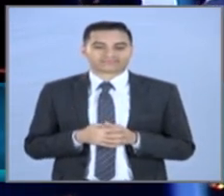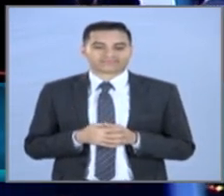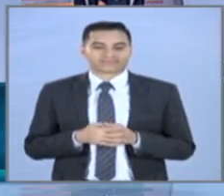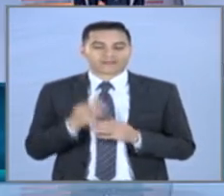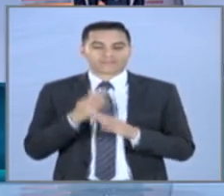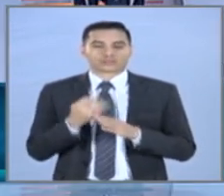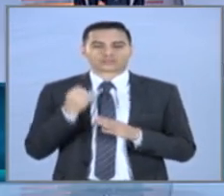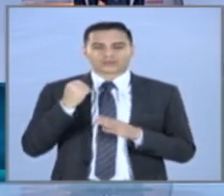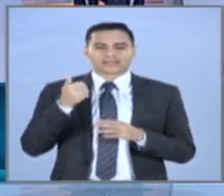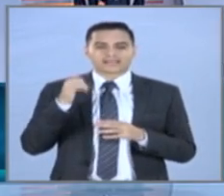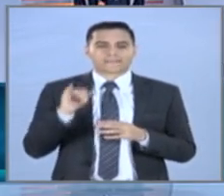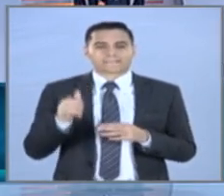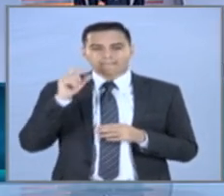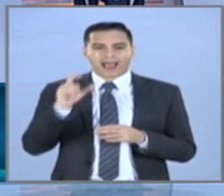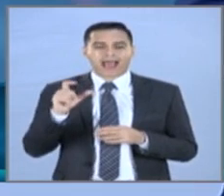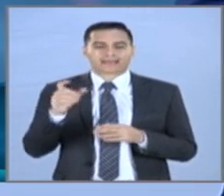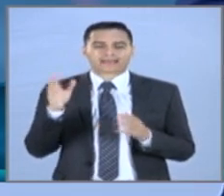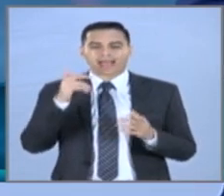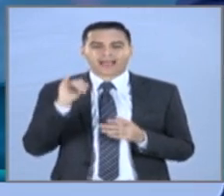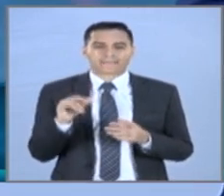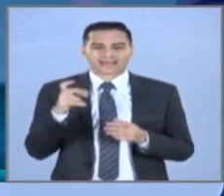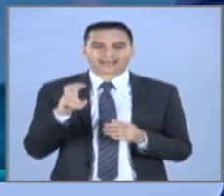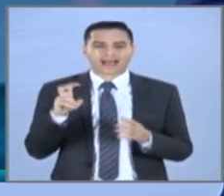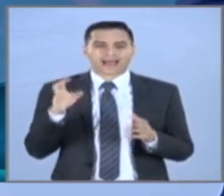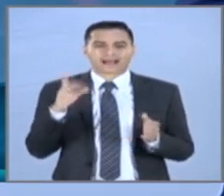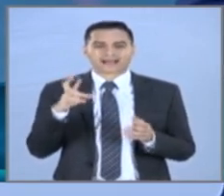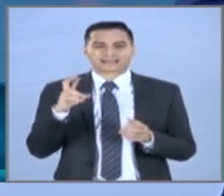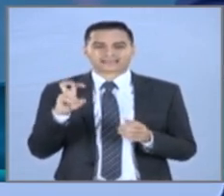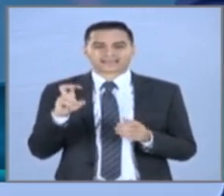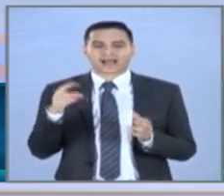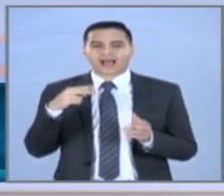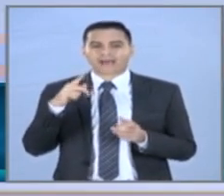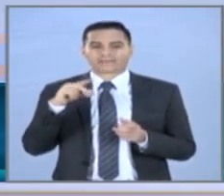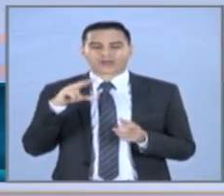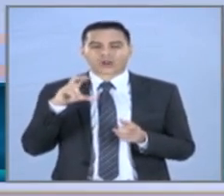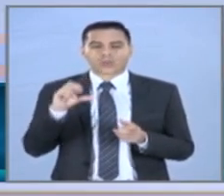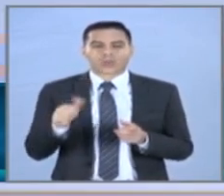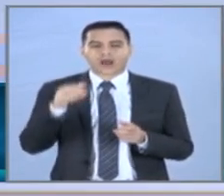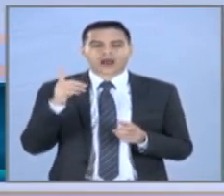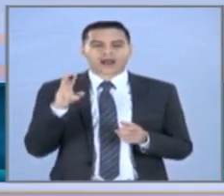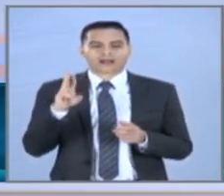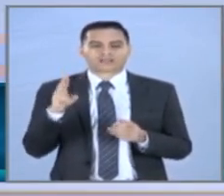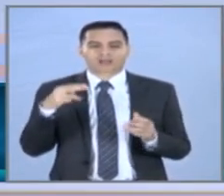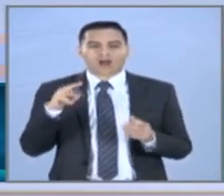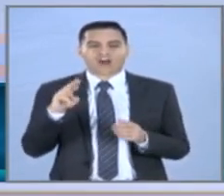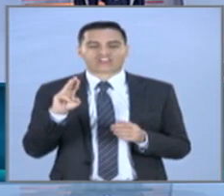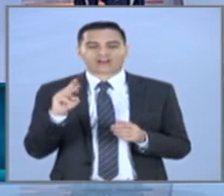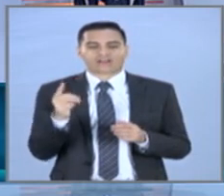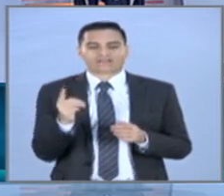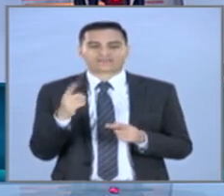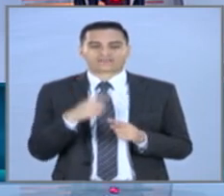بطولة إيمان، أمينة رزق، عبد الوارث عصر، ونادية الشناوي، مين يا